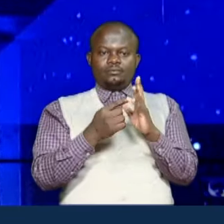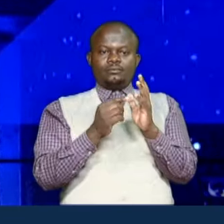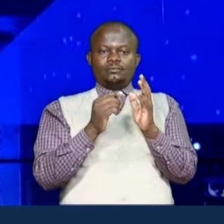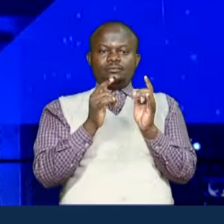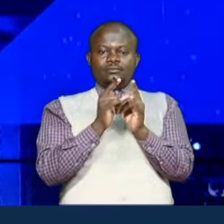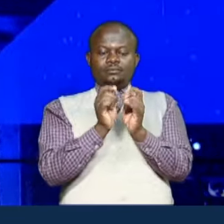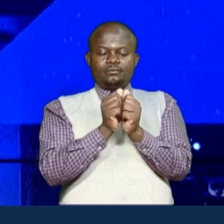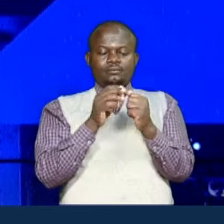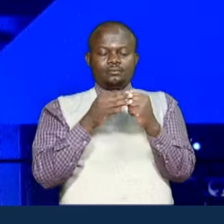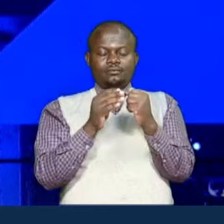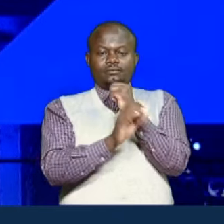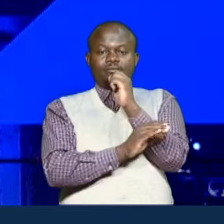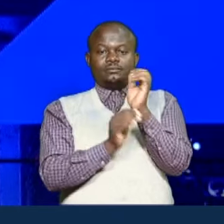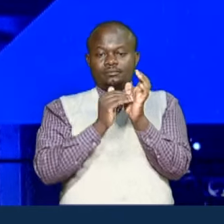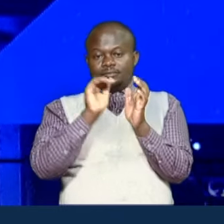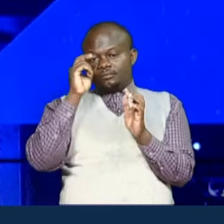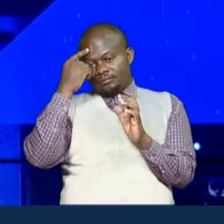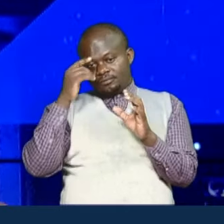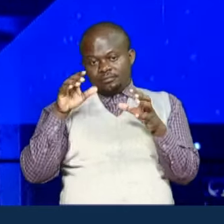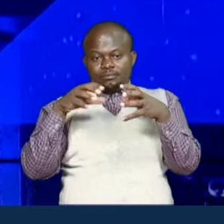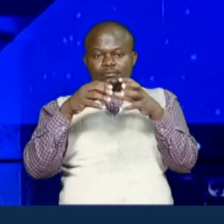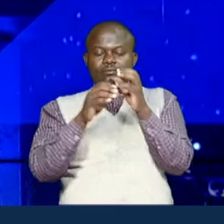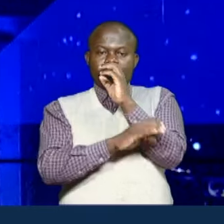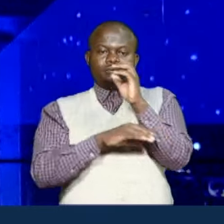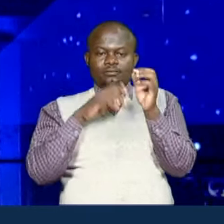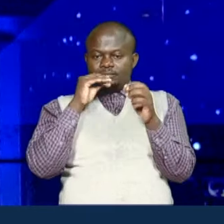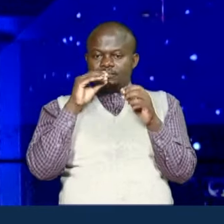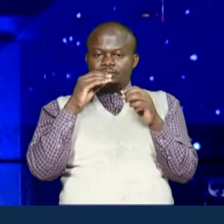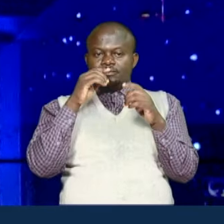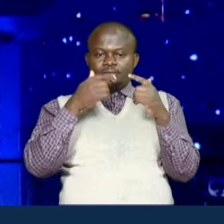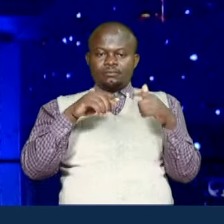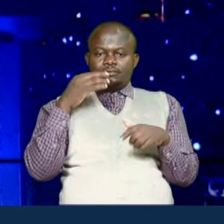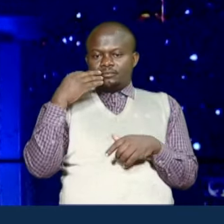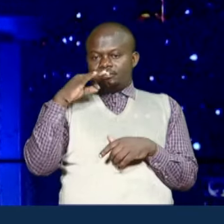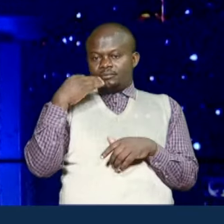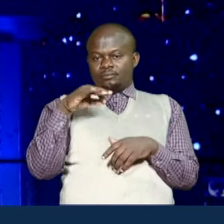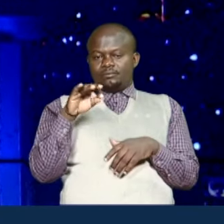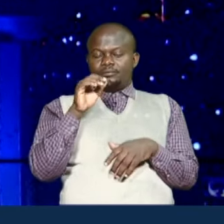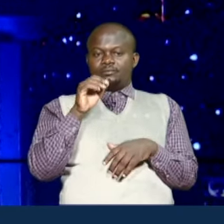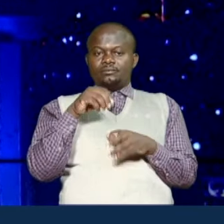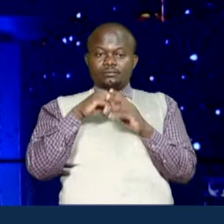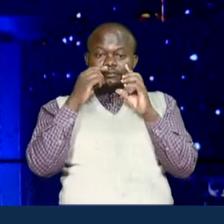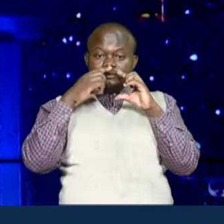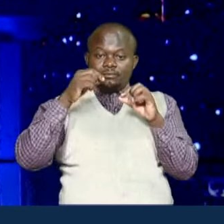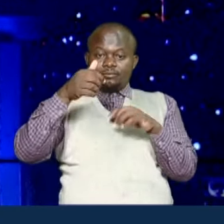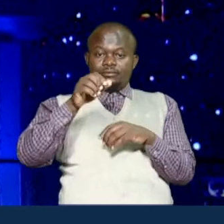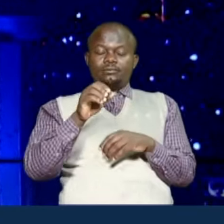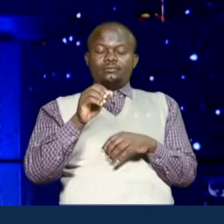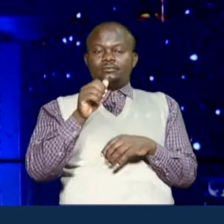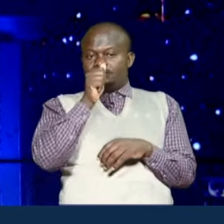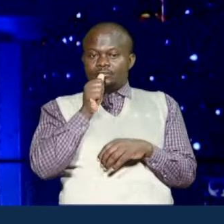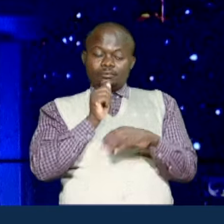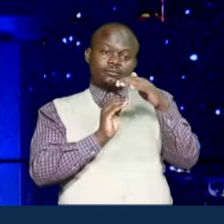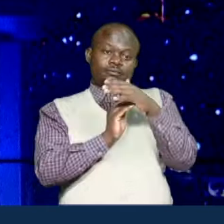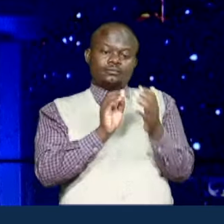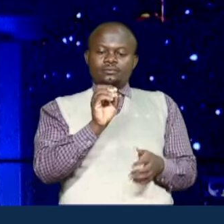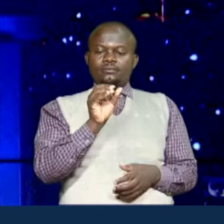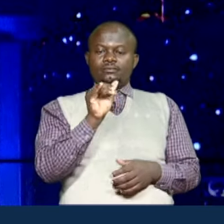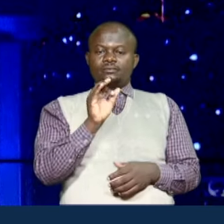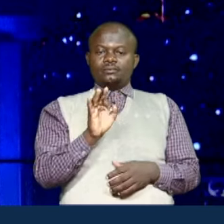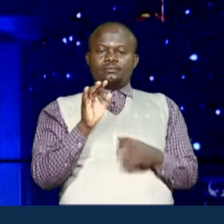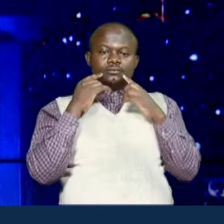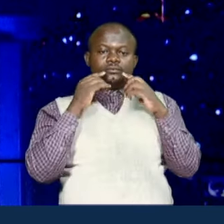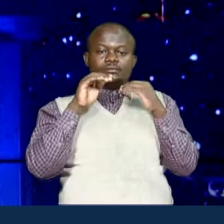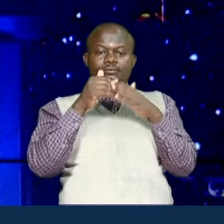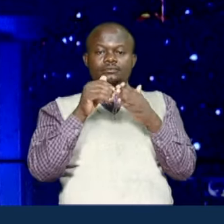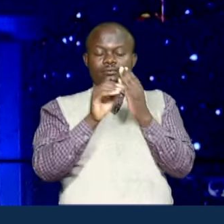y'ibihugu na za guverinoma bihuriye mu muryango wa francophonie mu ijambo rye umunyamabanga mukuru wa OIF madame Louise Mushikiwabo yavuze ko